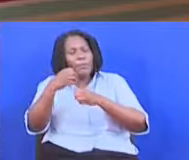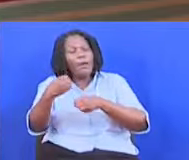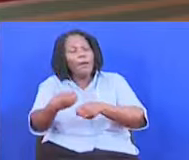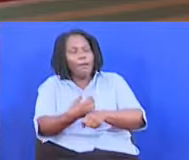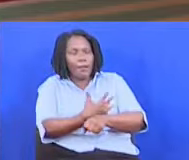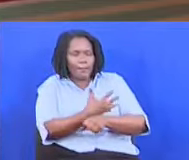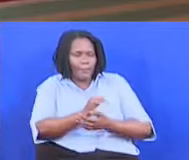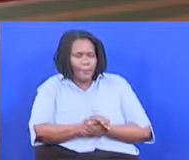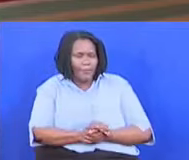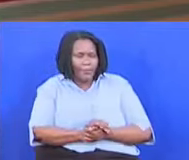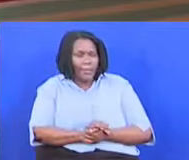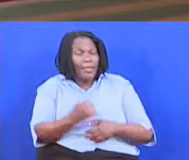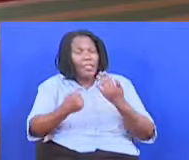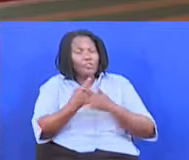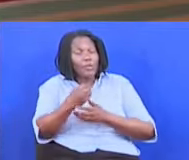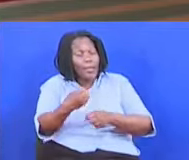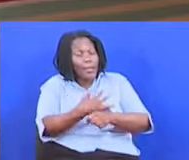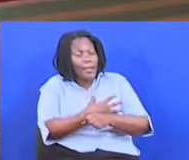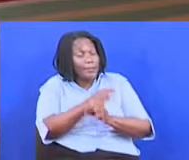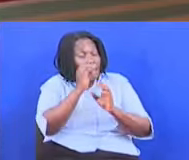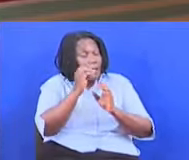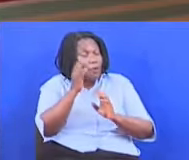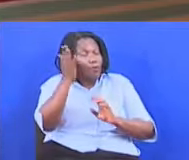inatibika ikigunduliwa mapema.